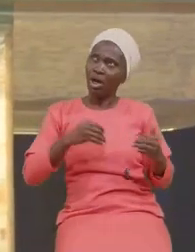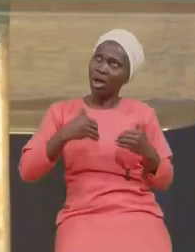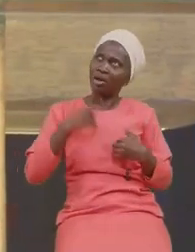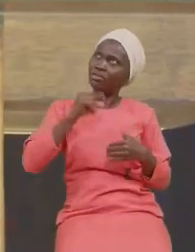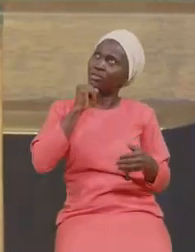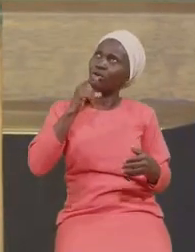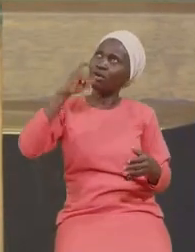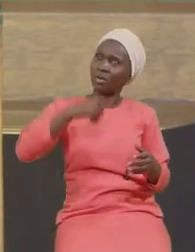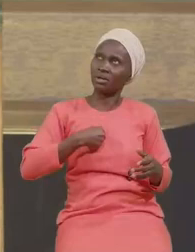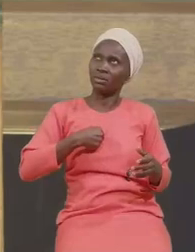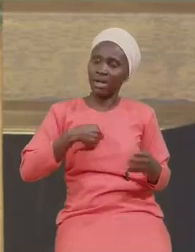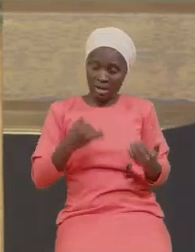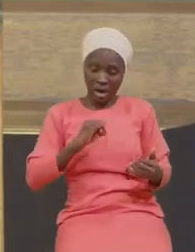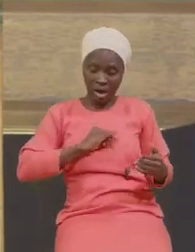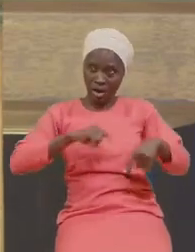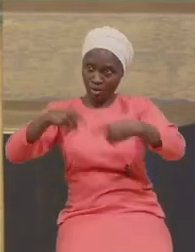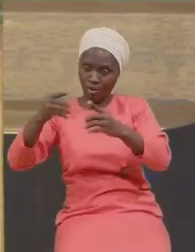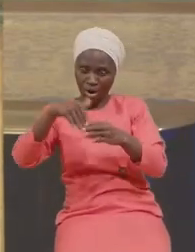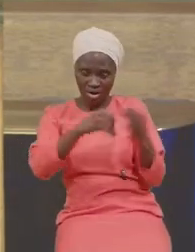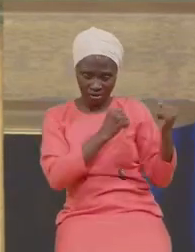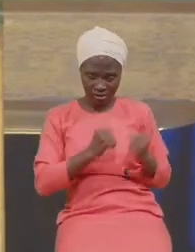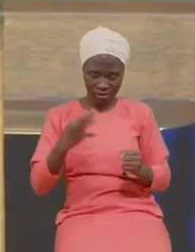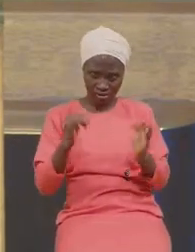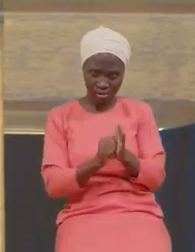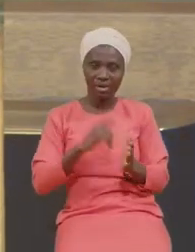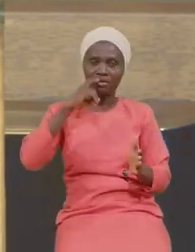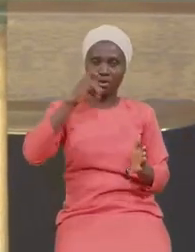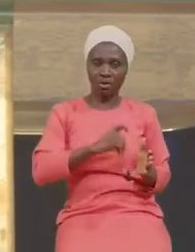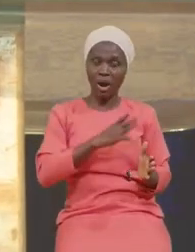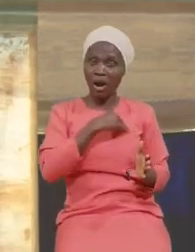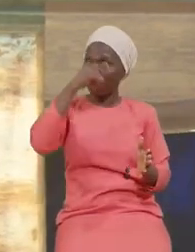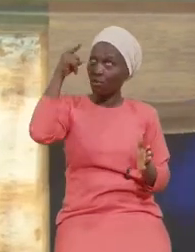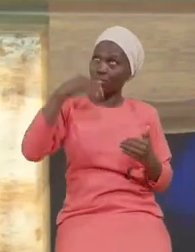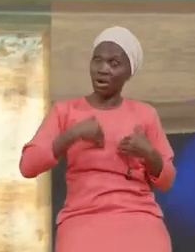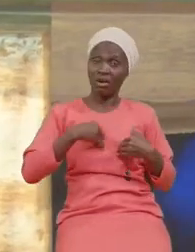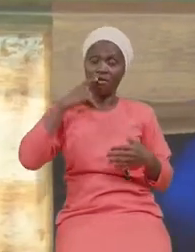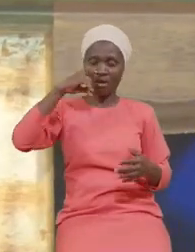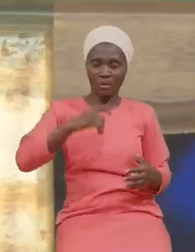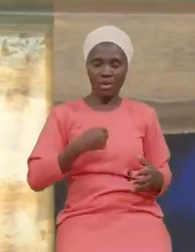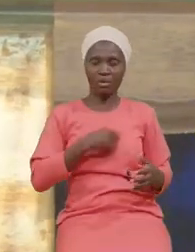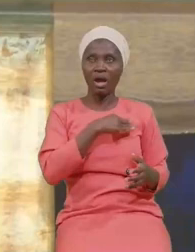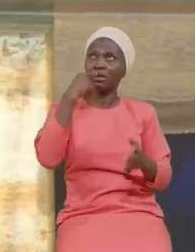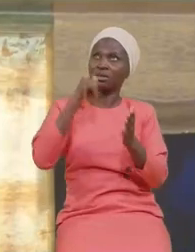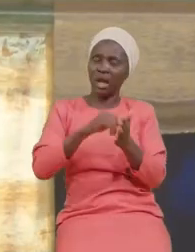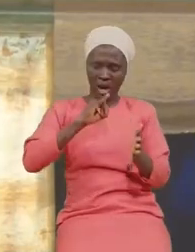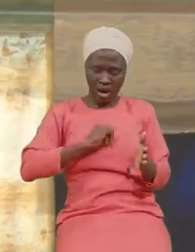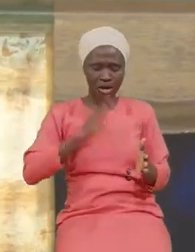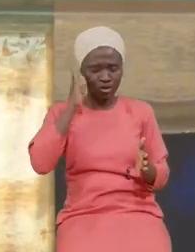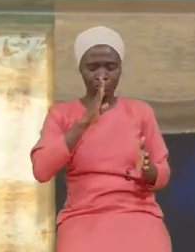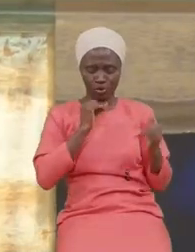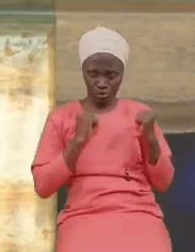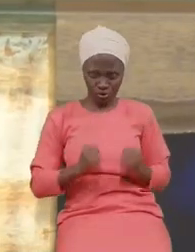je vais dans la force de ce commandement parce que tu m'as donné l'ordre et tu as dit que je sois fort